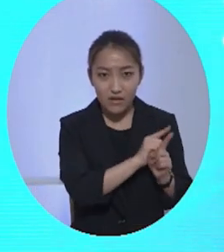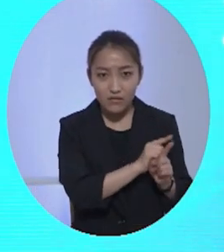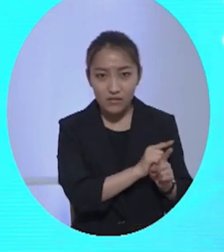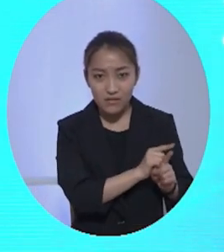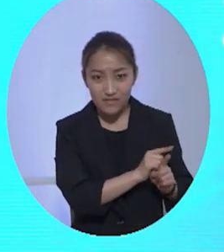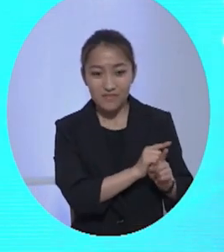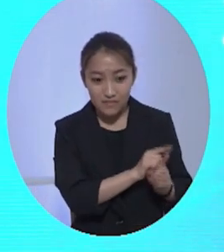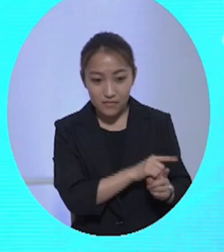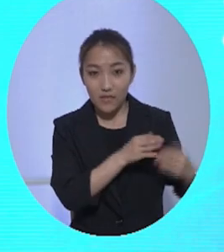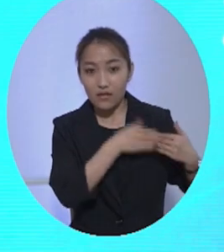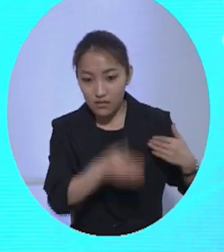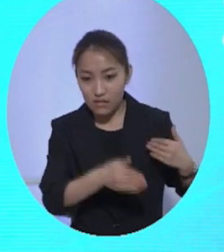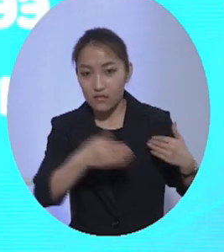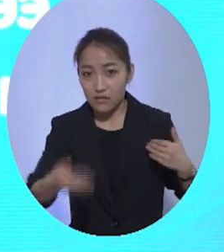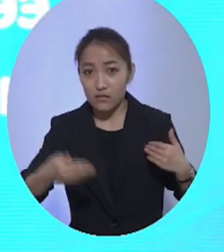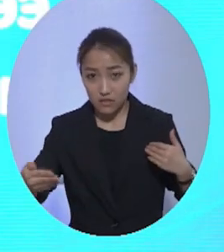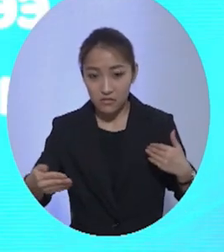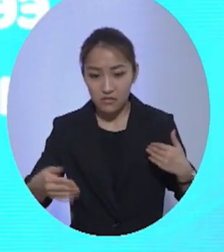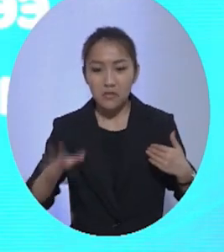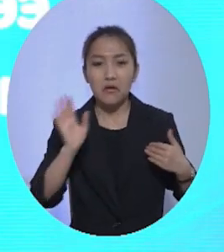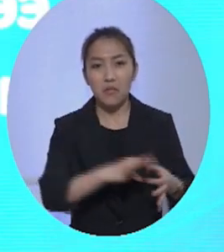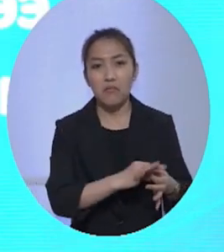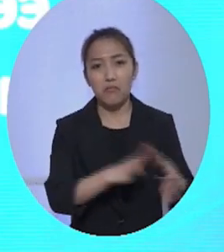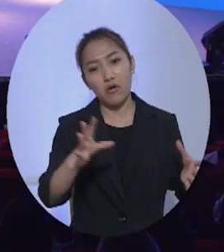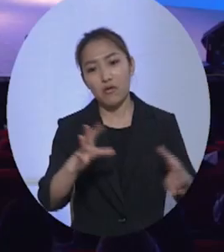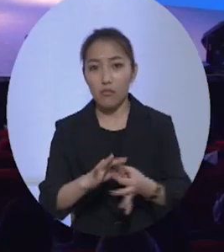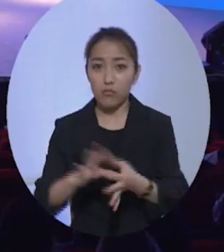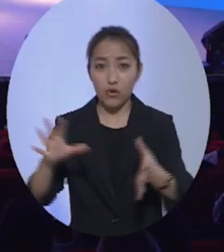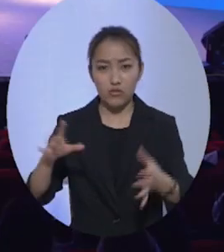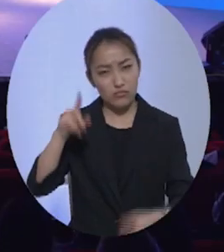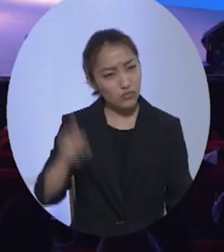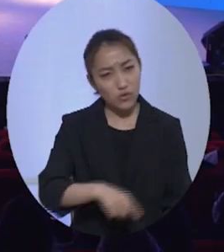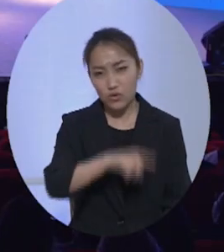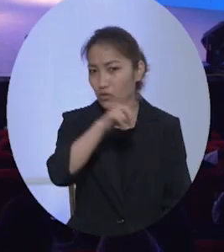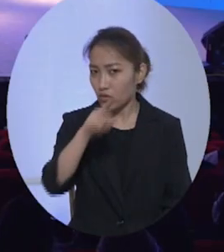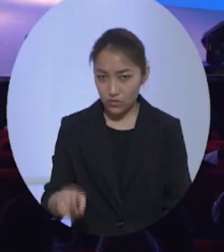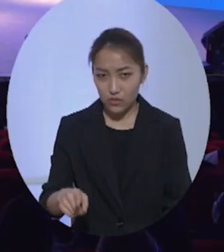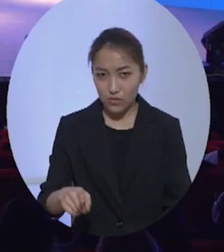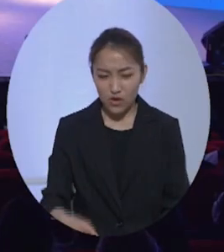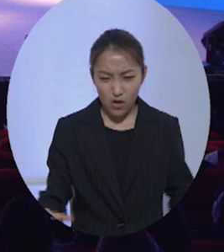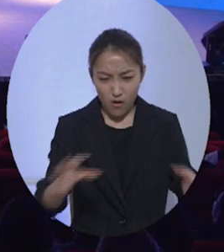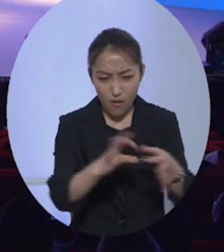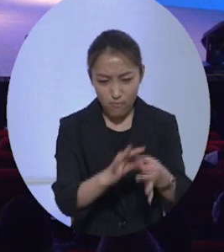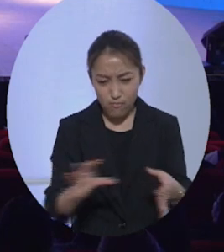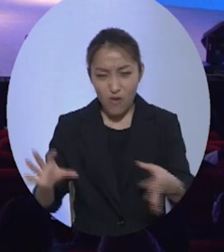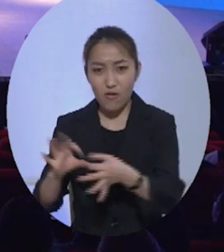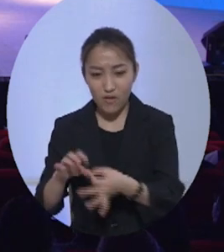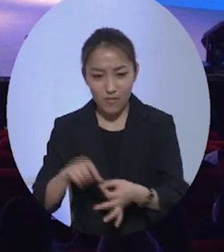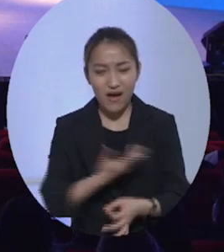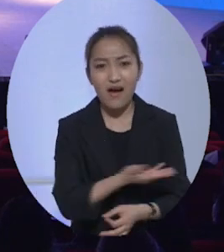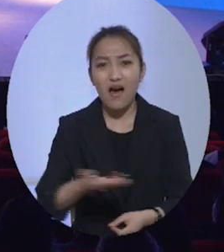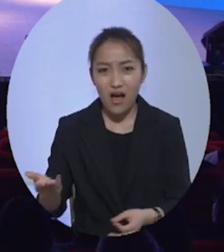хизээч алдагдулж болохгүй юм байна гэж. За тэгвэл тэр залгамж холбоо маань юу юм бэ? Хаана бид